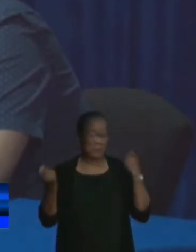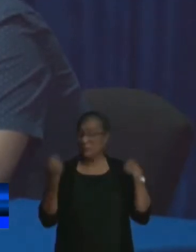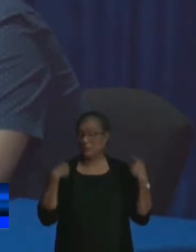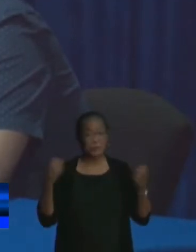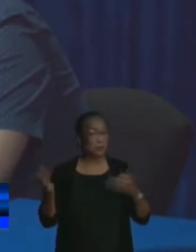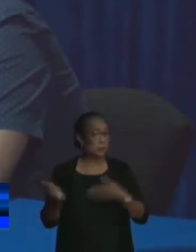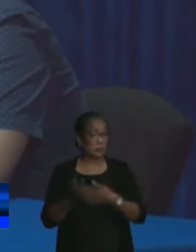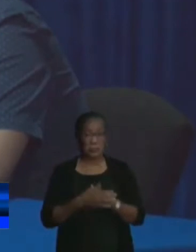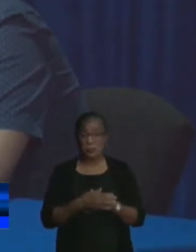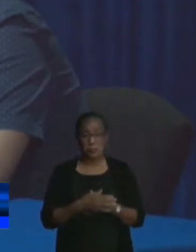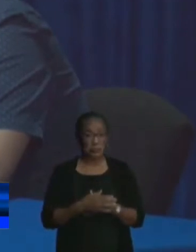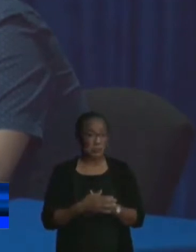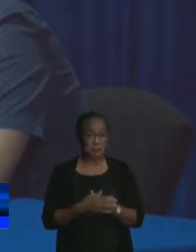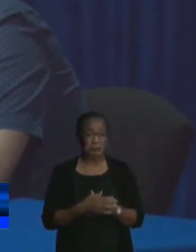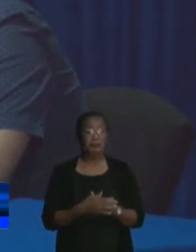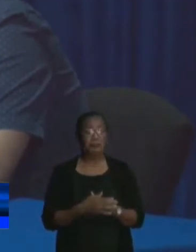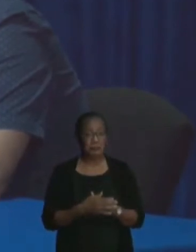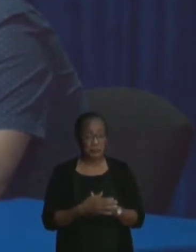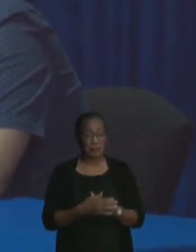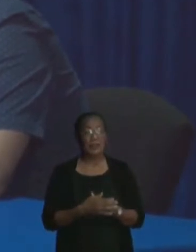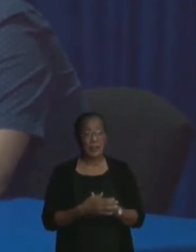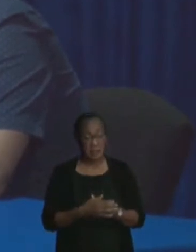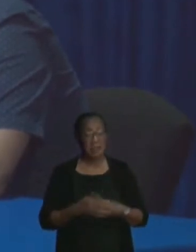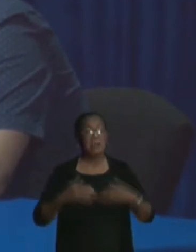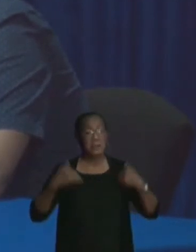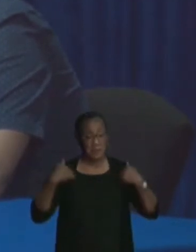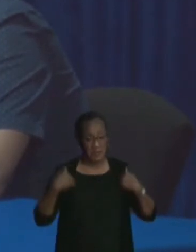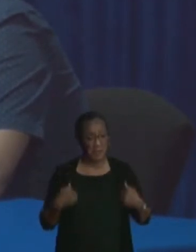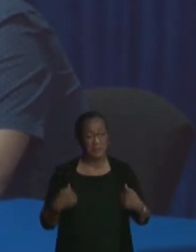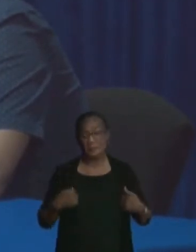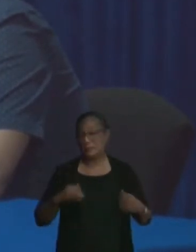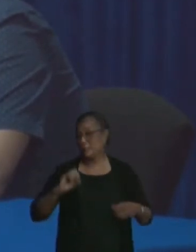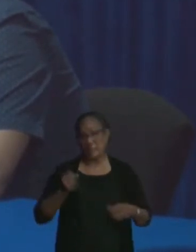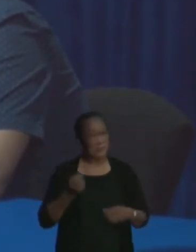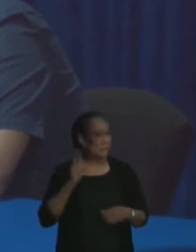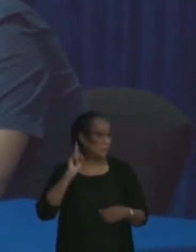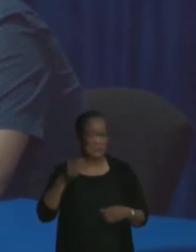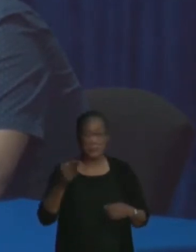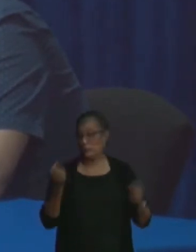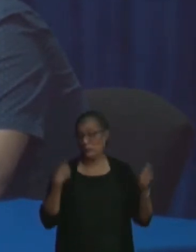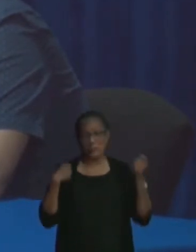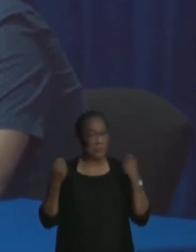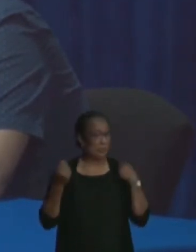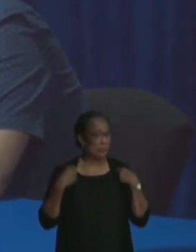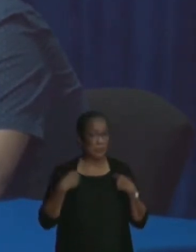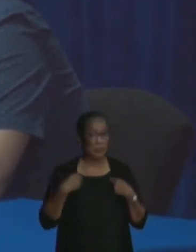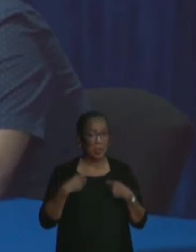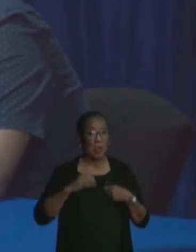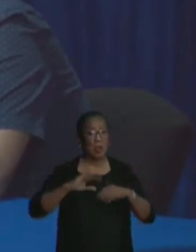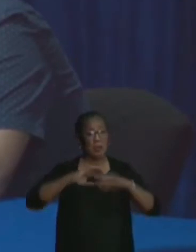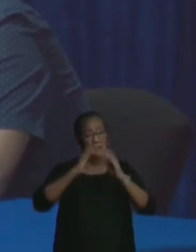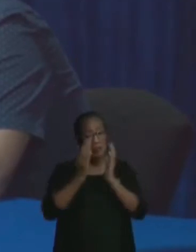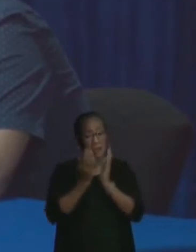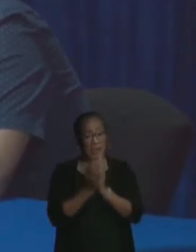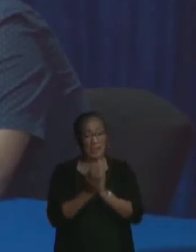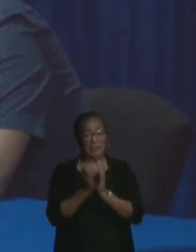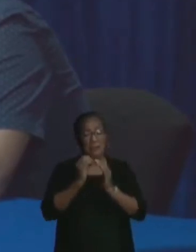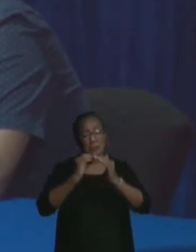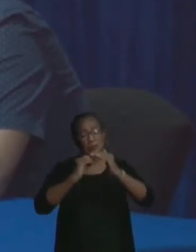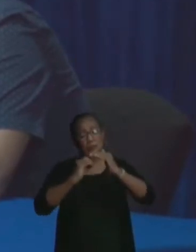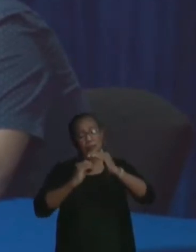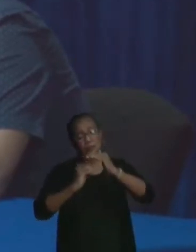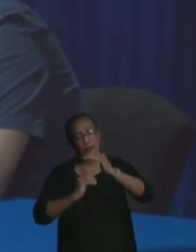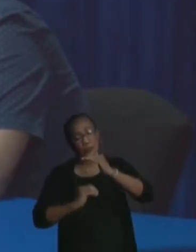zijn mensen me bewegingsbeperkingen harder of helemaal tot nul hebben terug zien lopen zoals